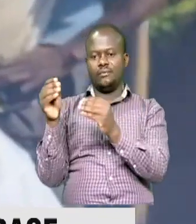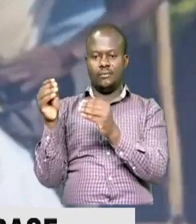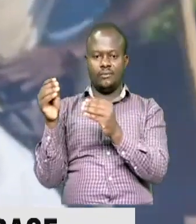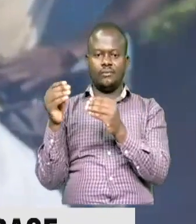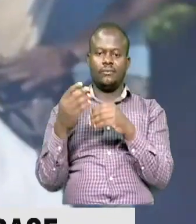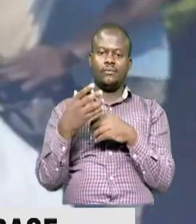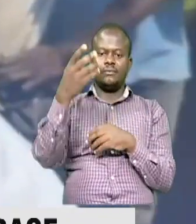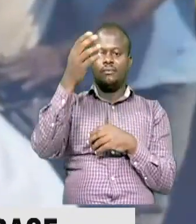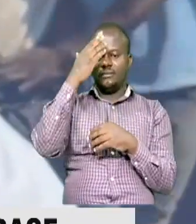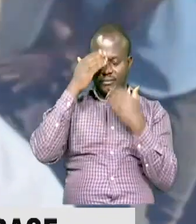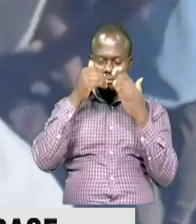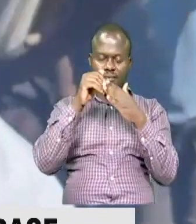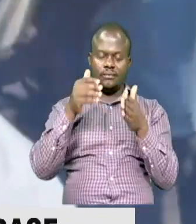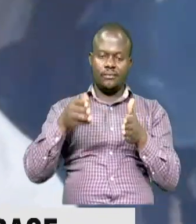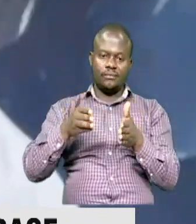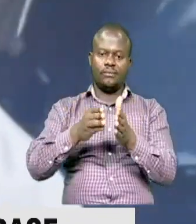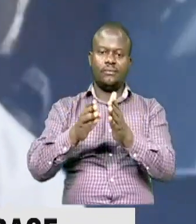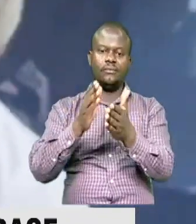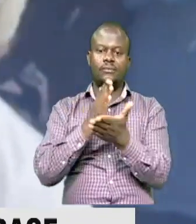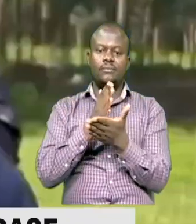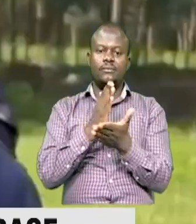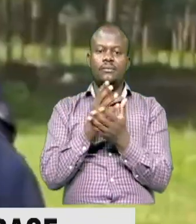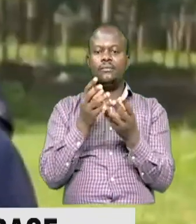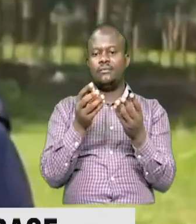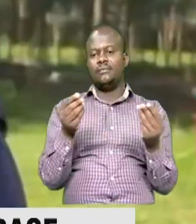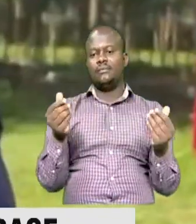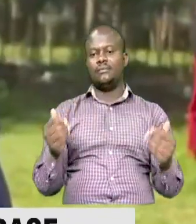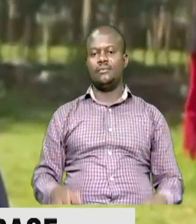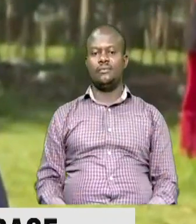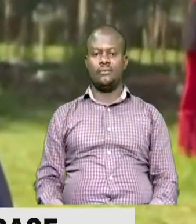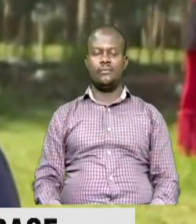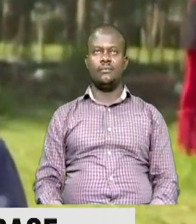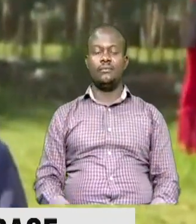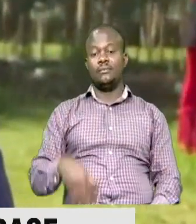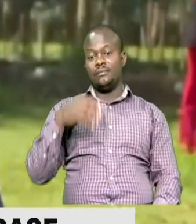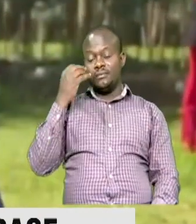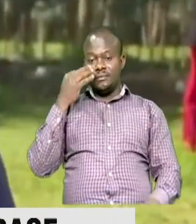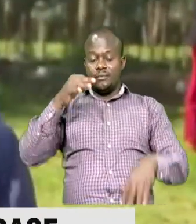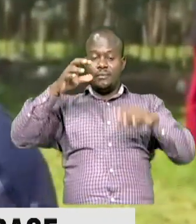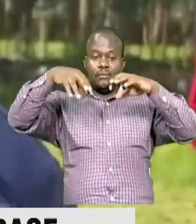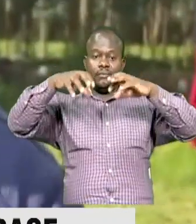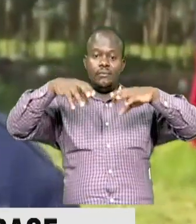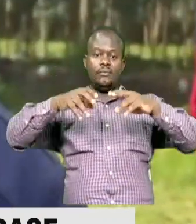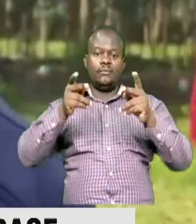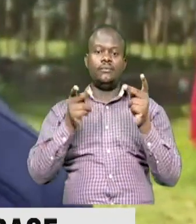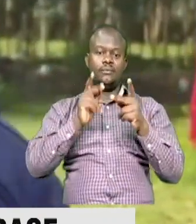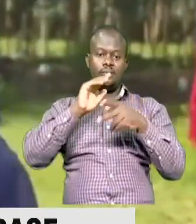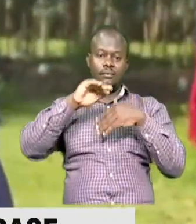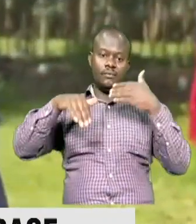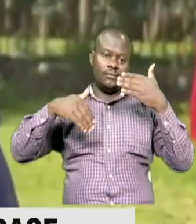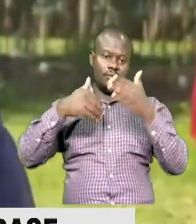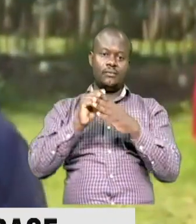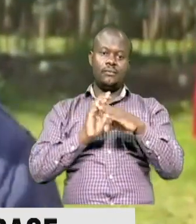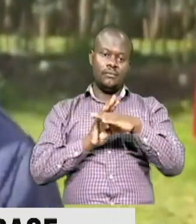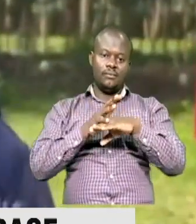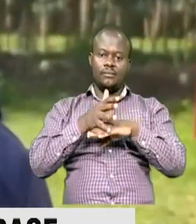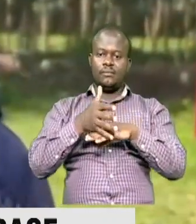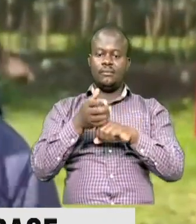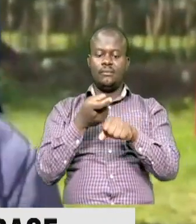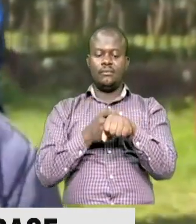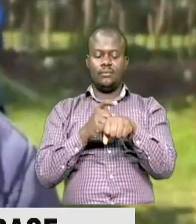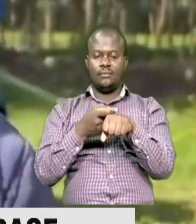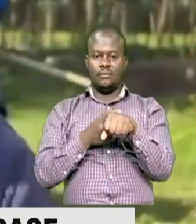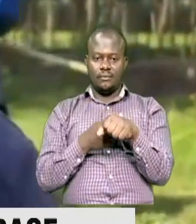baragiye kubera uyu mugezi rwose uri kwangiritsa. Iyo imvura guye hose harenge imyaka, ibirayi birimo